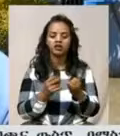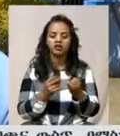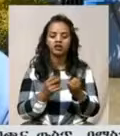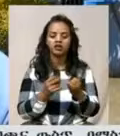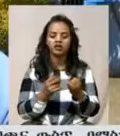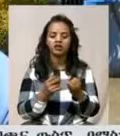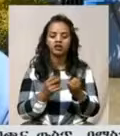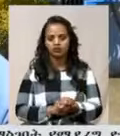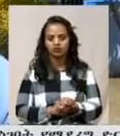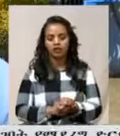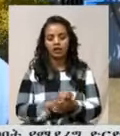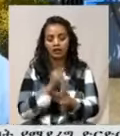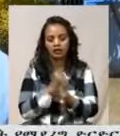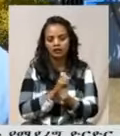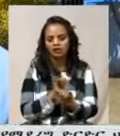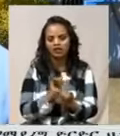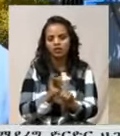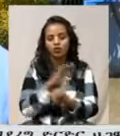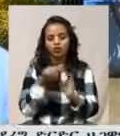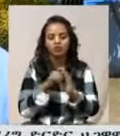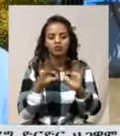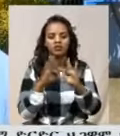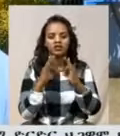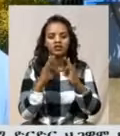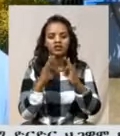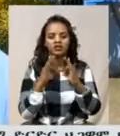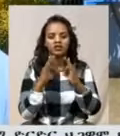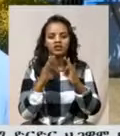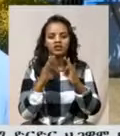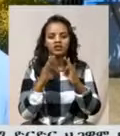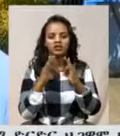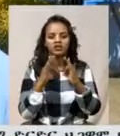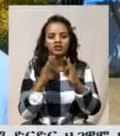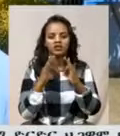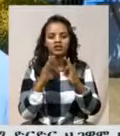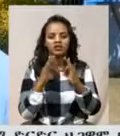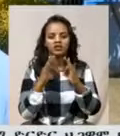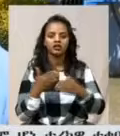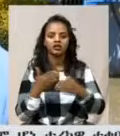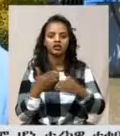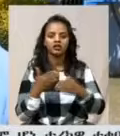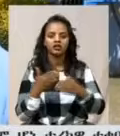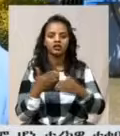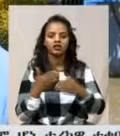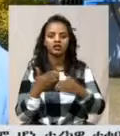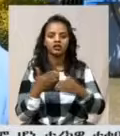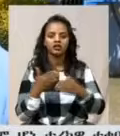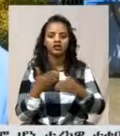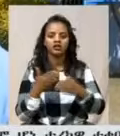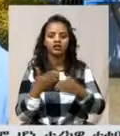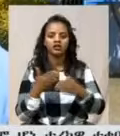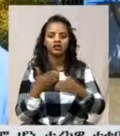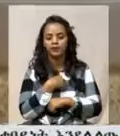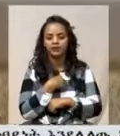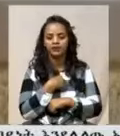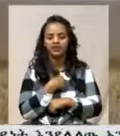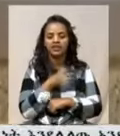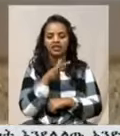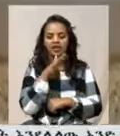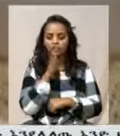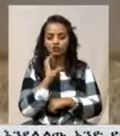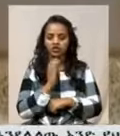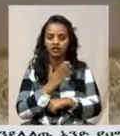አይቻለሁ። ልክ እንደዛው ሁሉም ቤተሰብ ለአባይ አስተዋጽኦ ያደርግ፣ ተገድቦ ያልቃል። ለእኛም